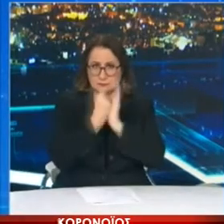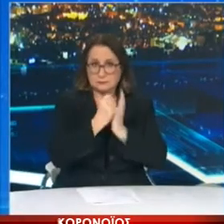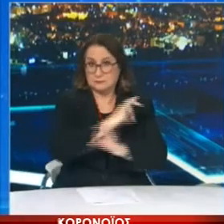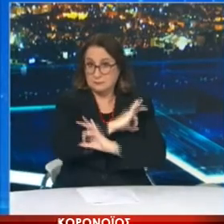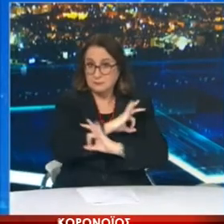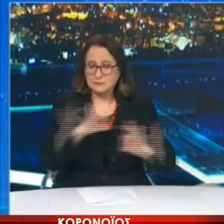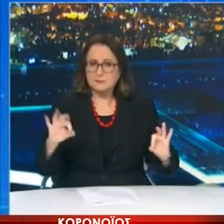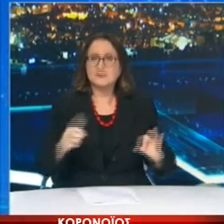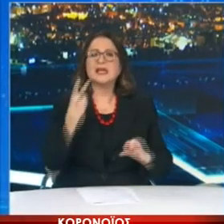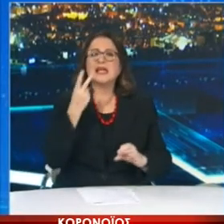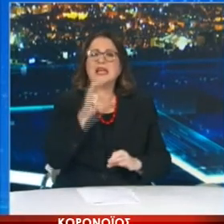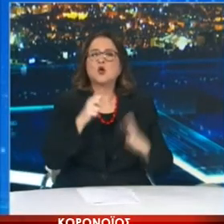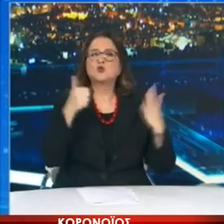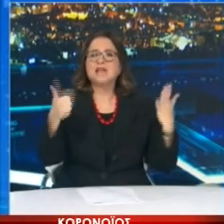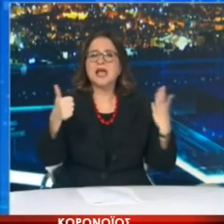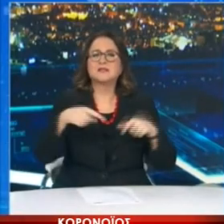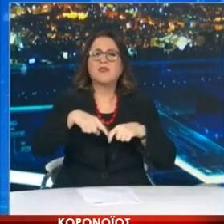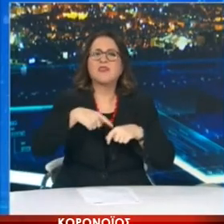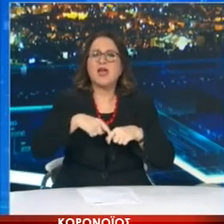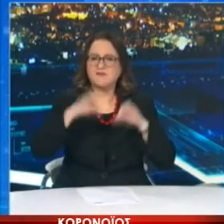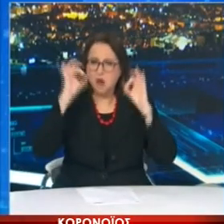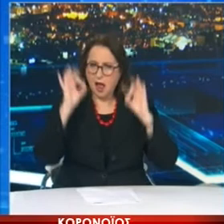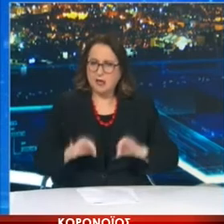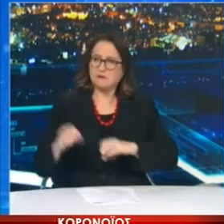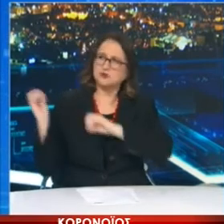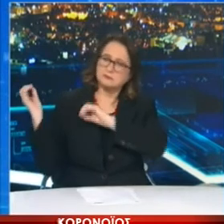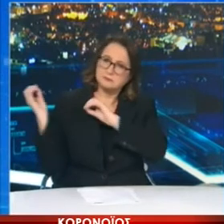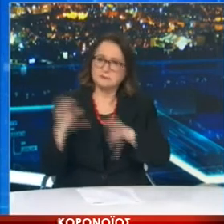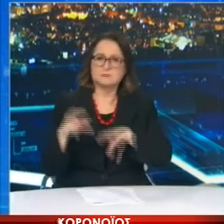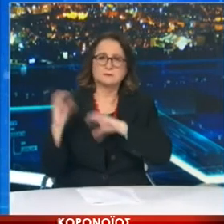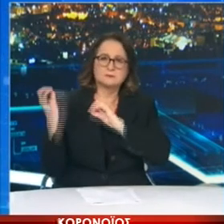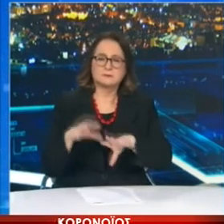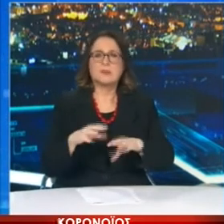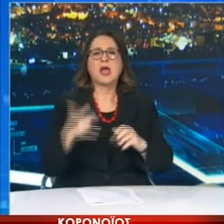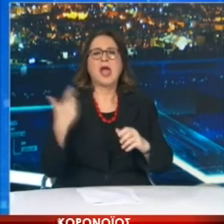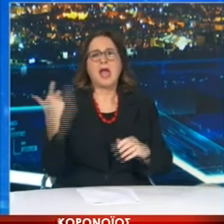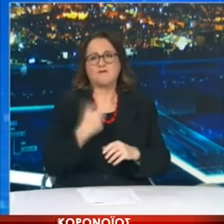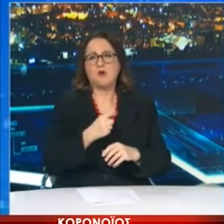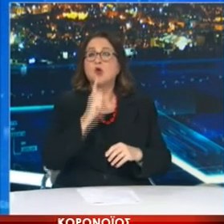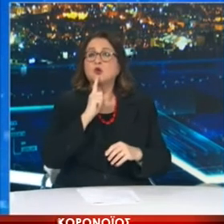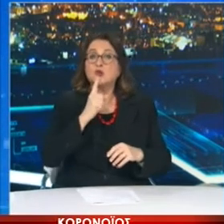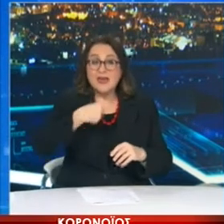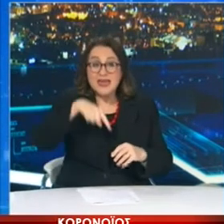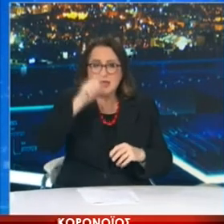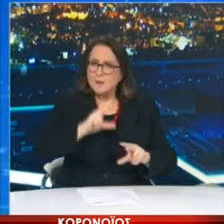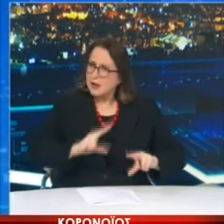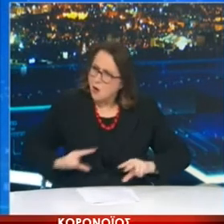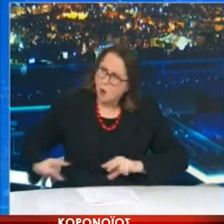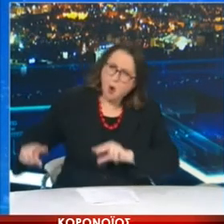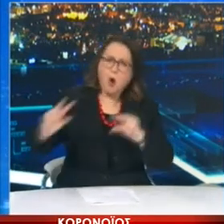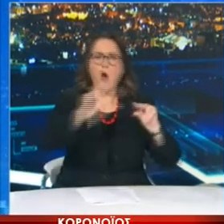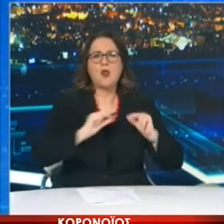μέρα με τις υπόλοιπες χώρες της Ευρωπαϊκής Ένωσης θα παραλάβουμε την πρώτη μικρή παρτίδα εμβολίων από την εταιρεία Pfizer